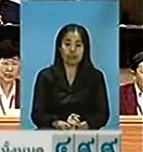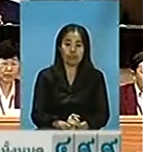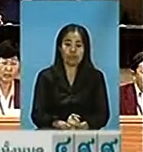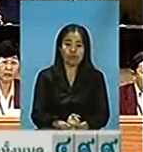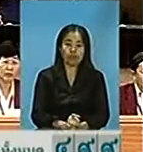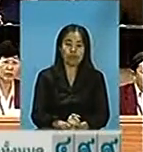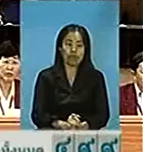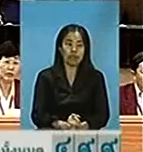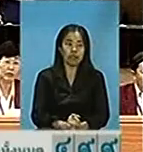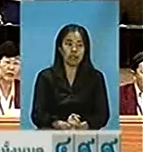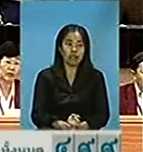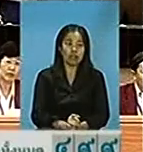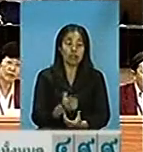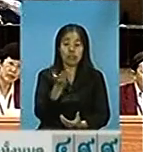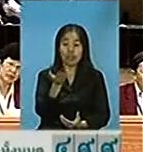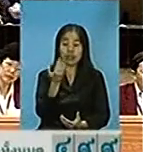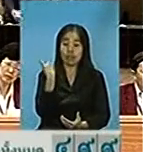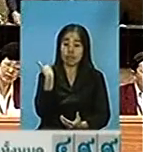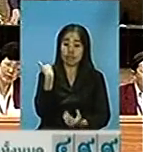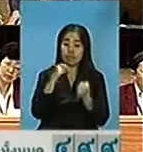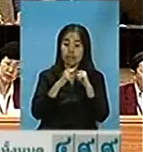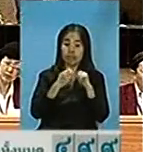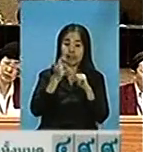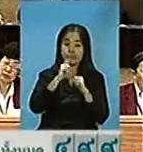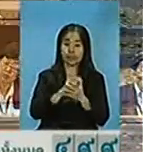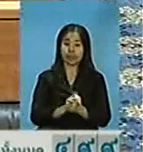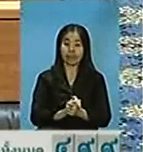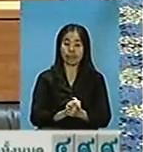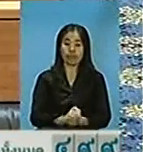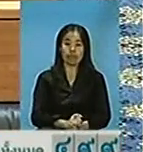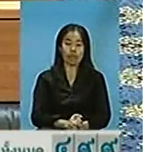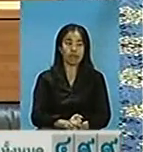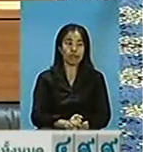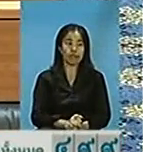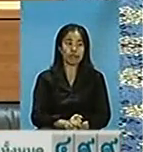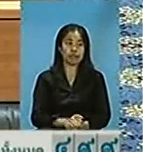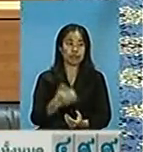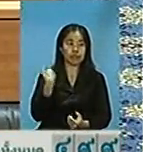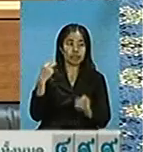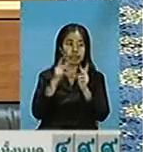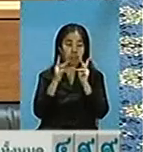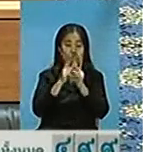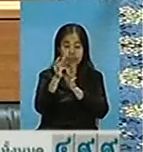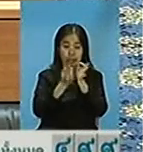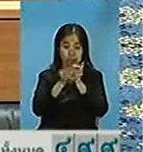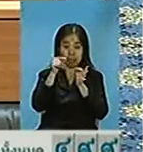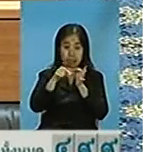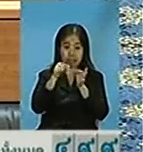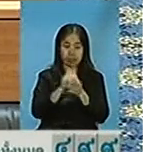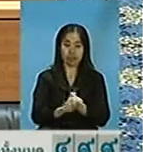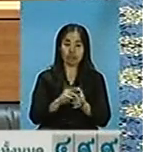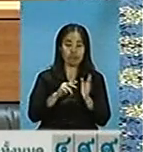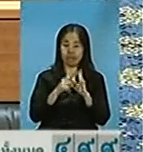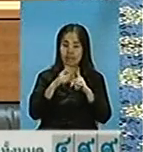ท่านเชิญค่อยพูดมาตรา10ท่านติดใจไหม ใจฮะคือที่กรรมธิการอธิบายเนี่ยไม่ใช่เป็นเรื่องที่กับผ